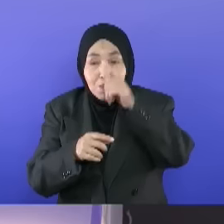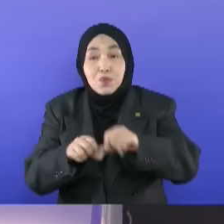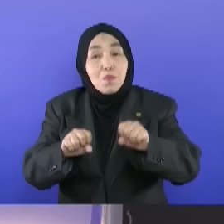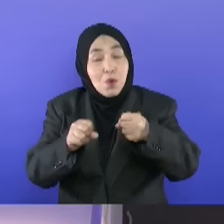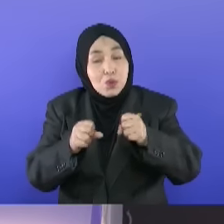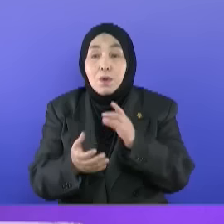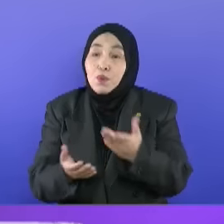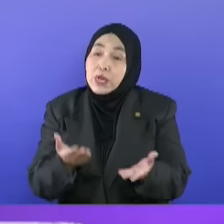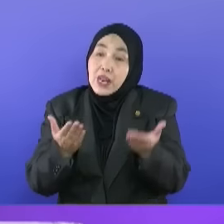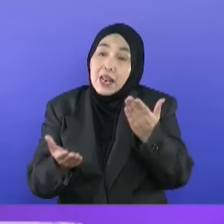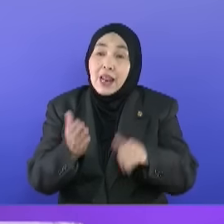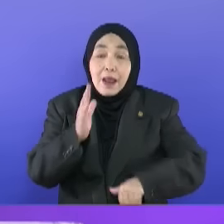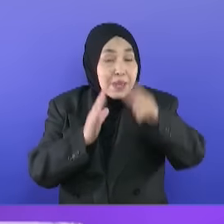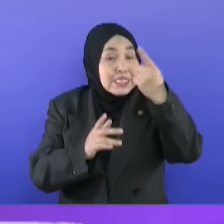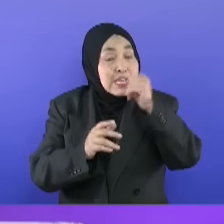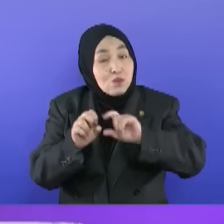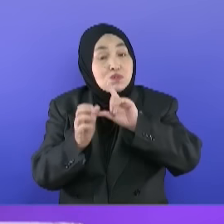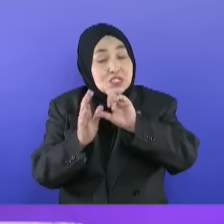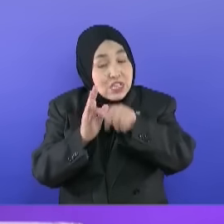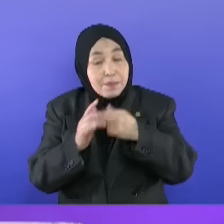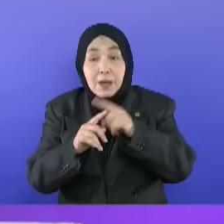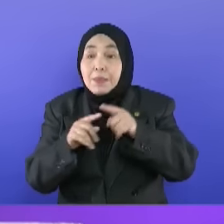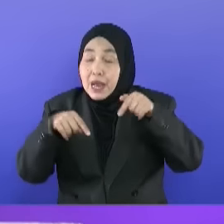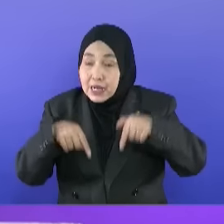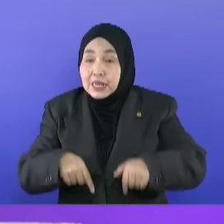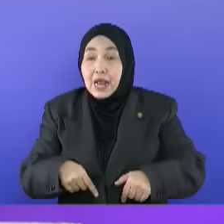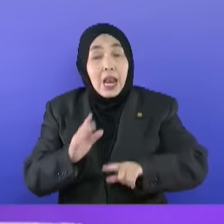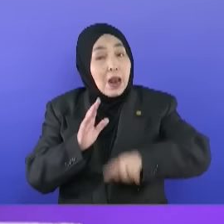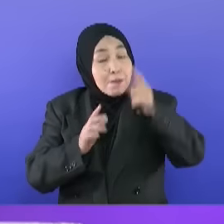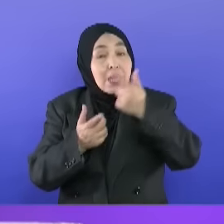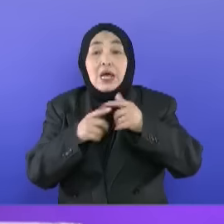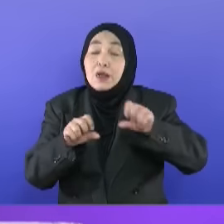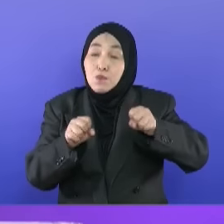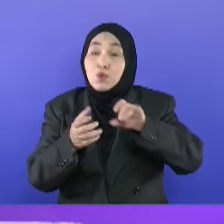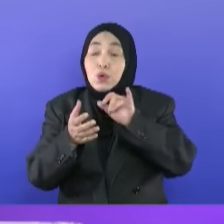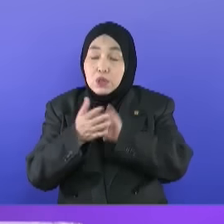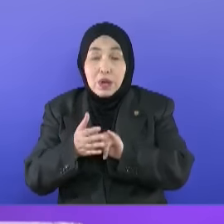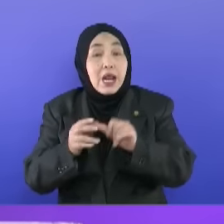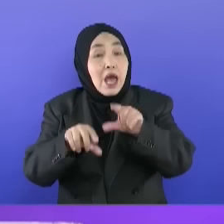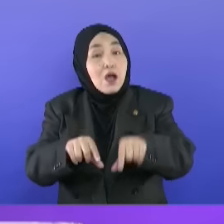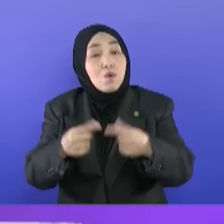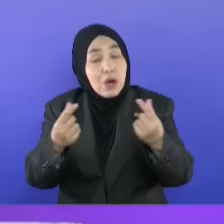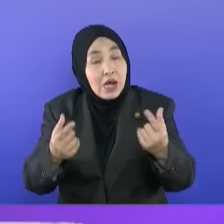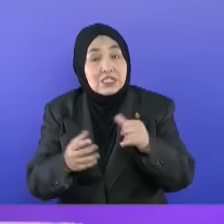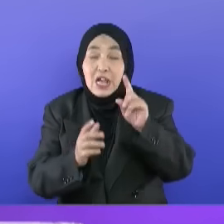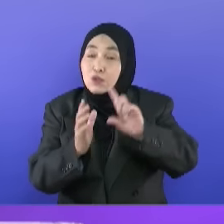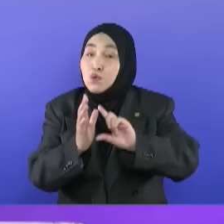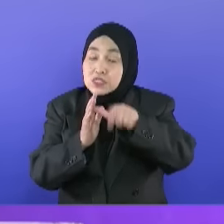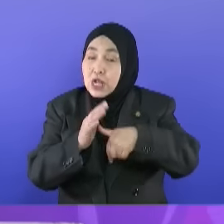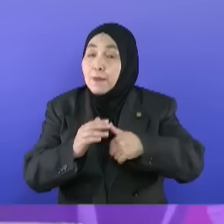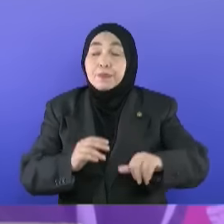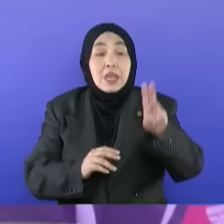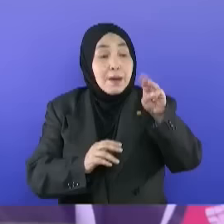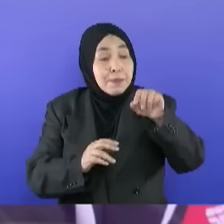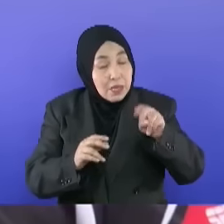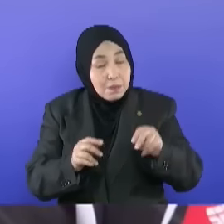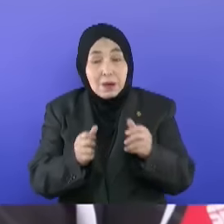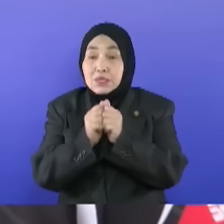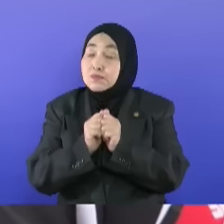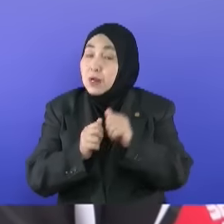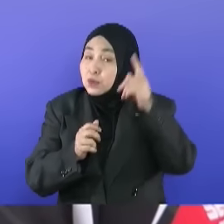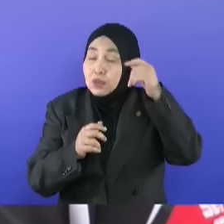kan? Mungkin lebih satu jam kan. Tetapi kerana hari ini mereka sayang lebih daripada motor itu ialah al-Quran. Satu jam minimum diberikan bersama